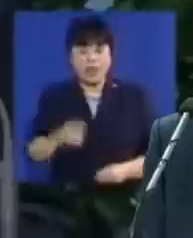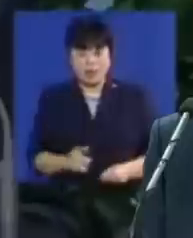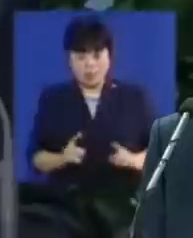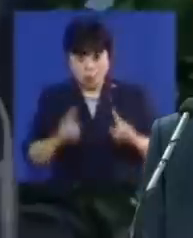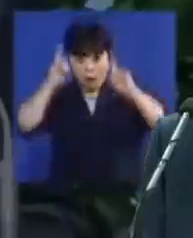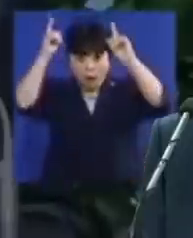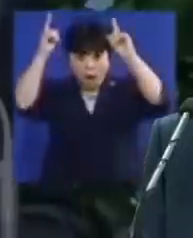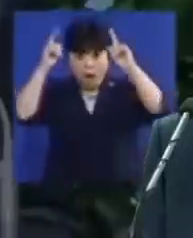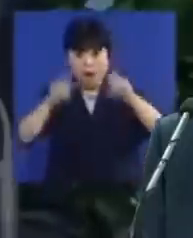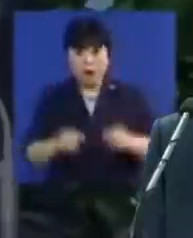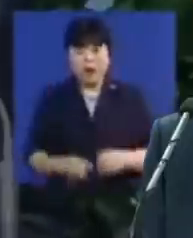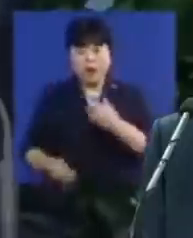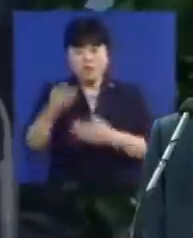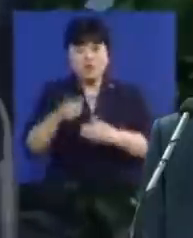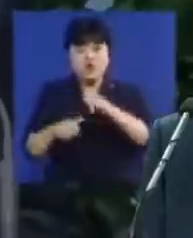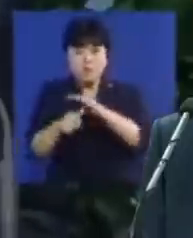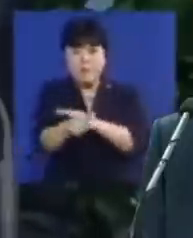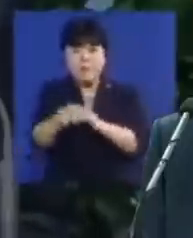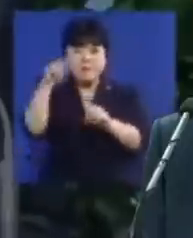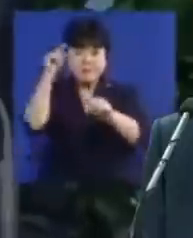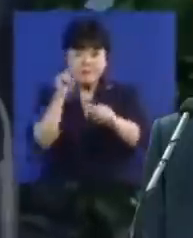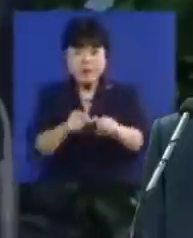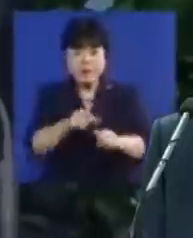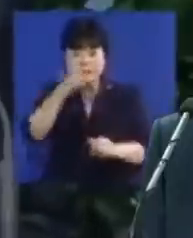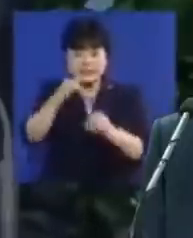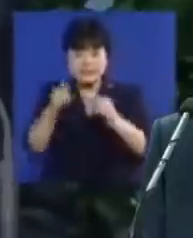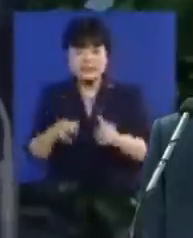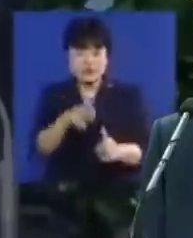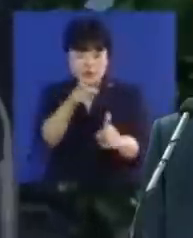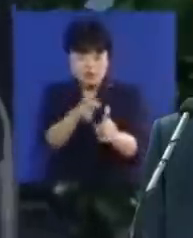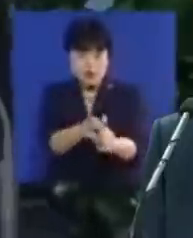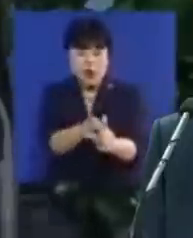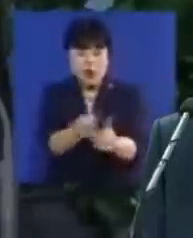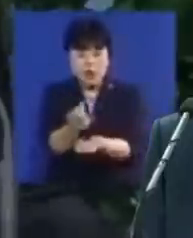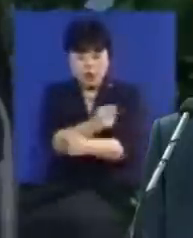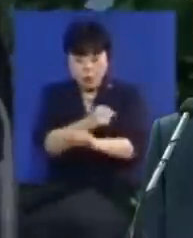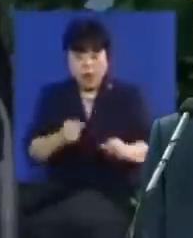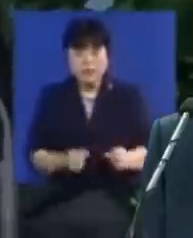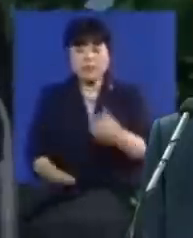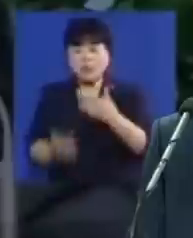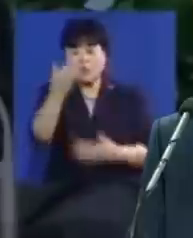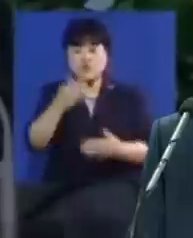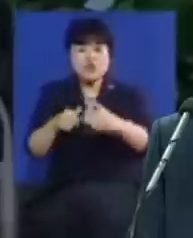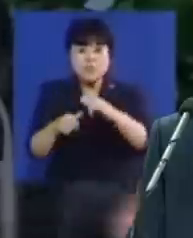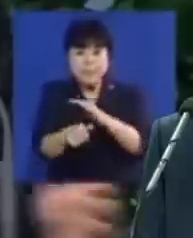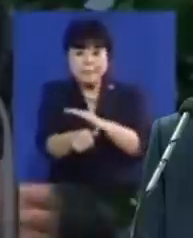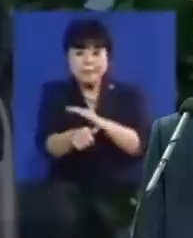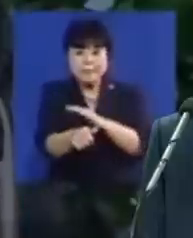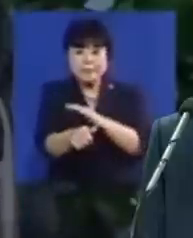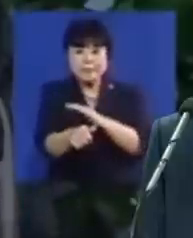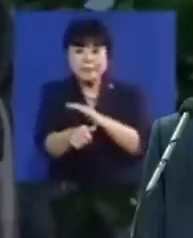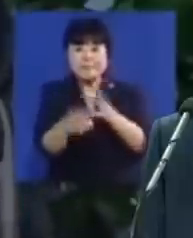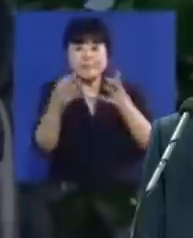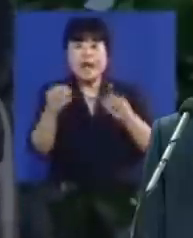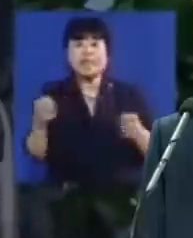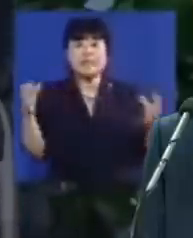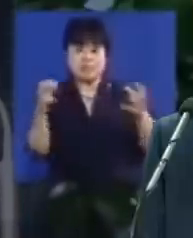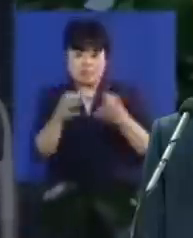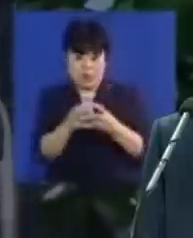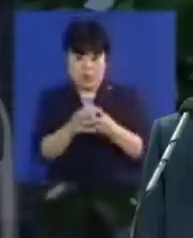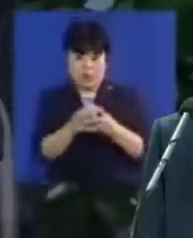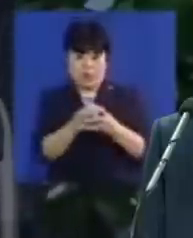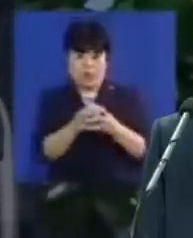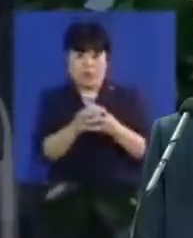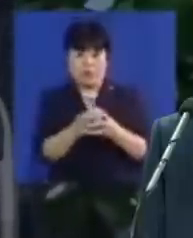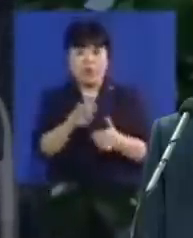진노하셔서 불뱀을 명하사 이스라엘 백성을 물게 하며 광야에서 불뱀이 그렇게 많이 모여와서 이스라엘